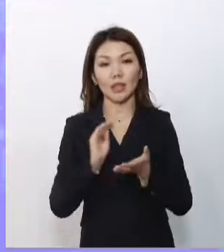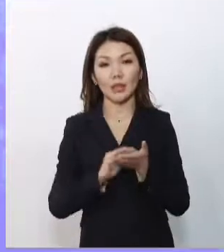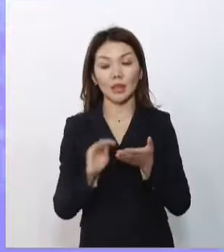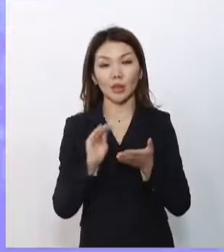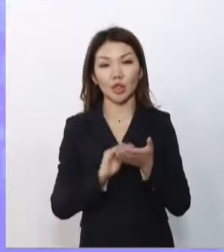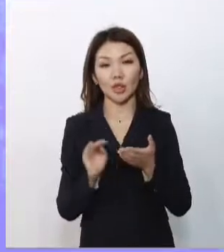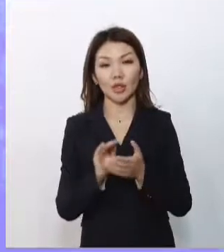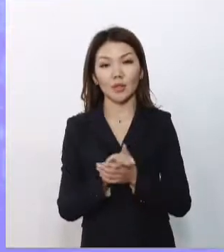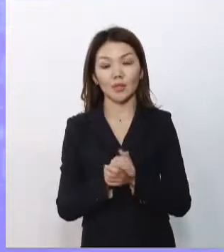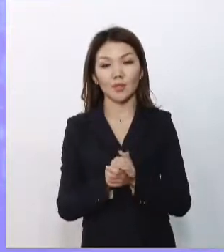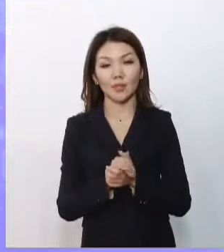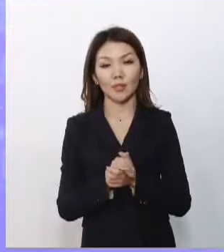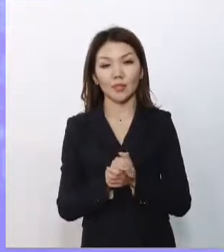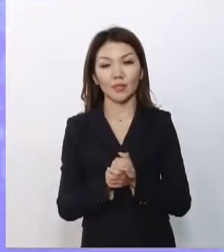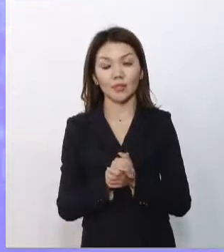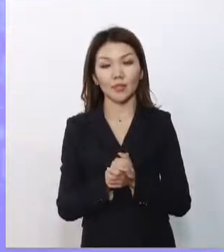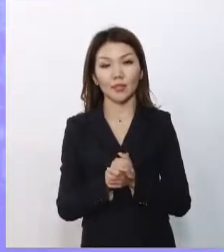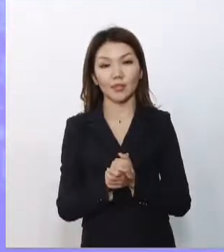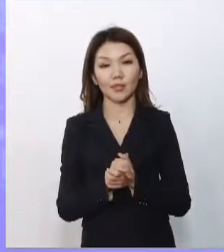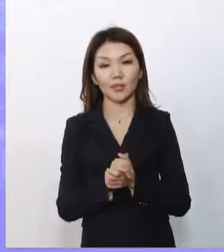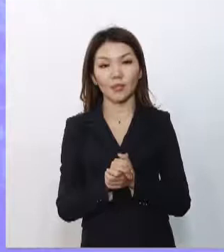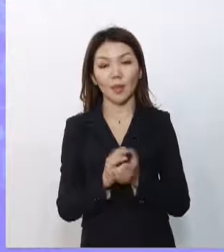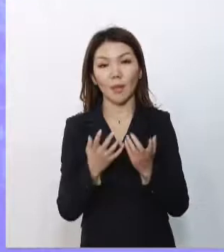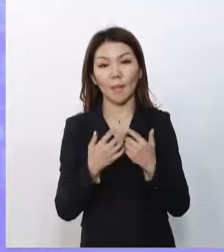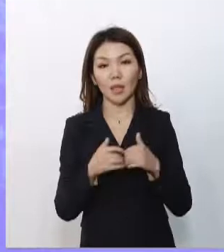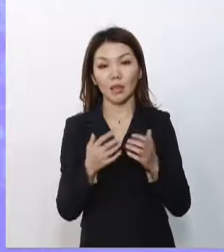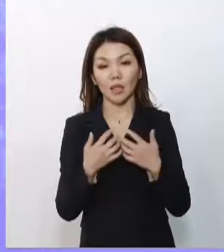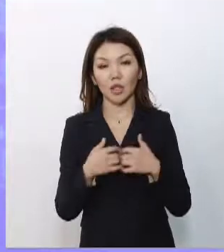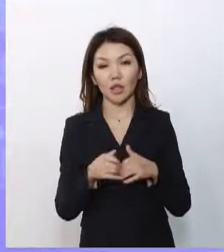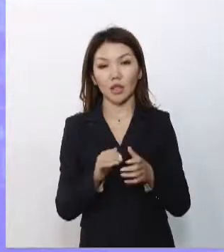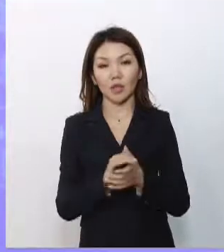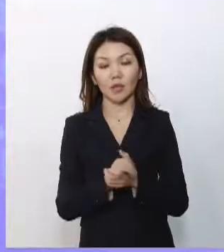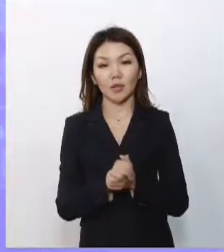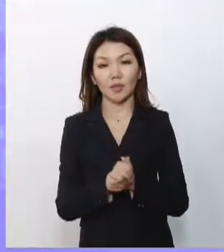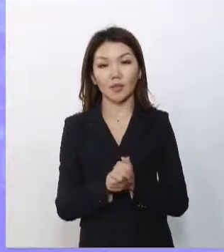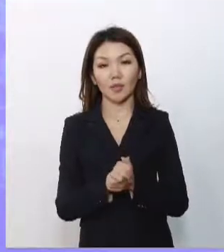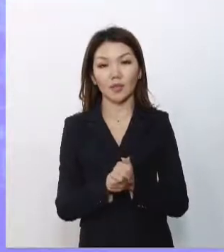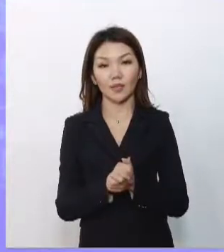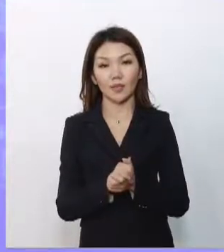Запишите эти действия математическим выражением.